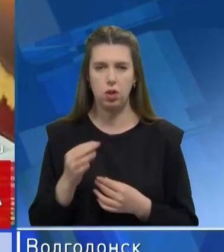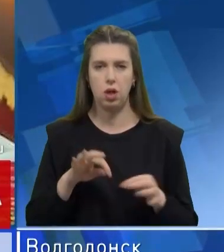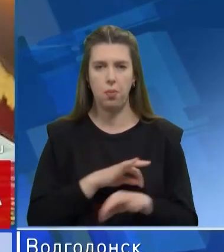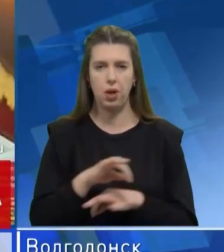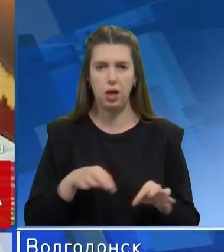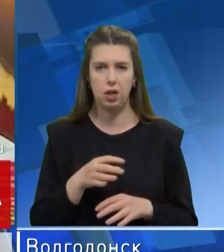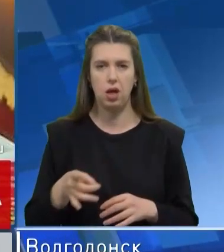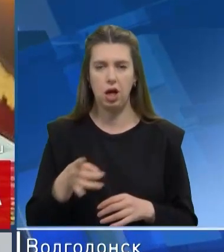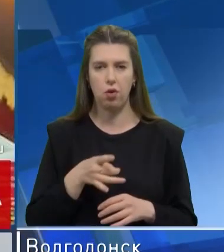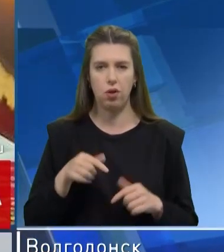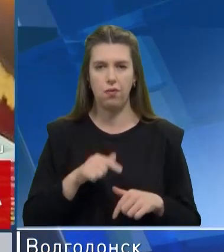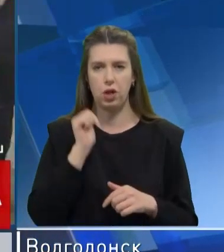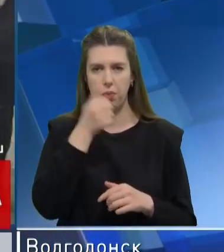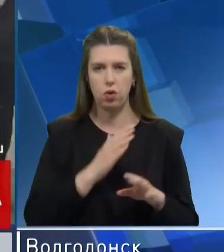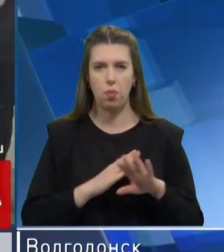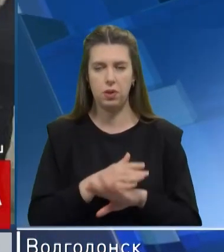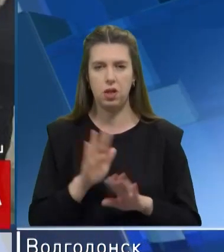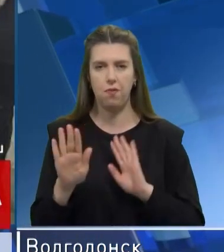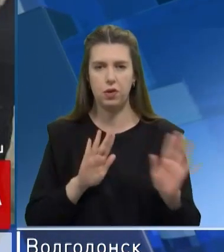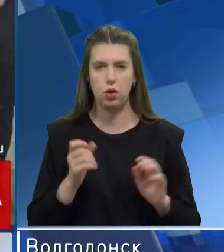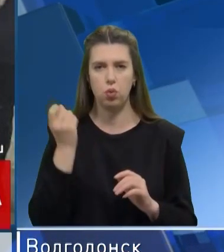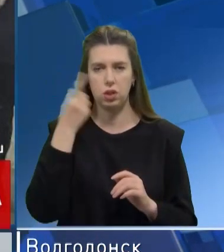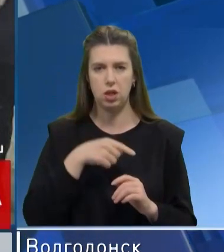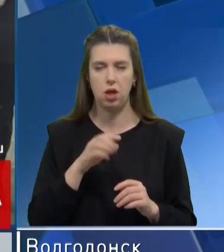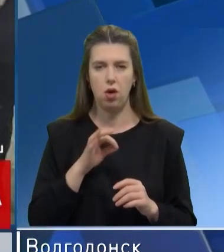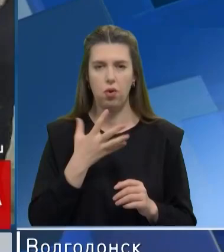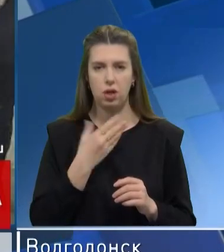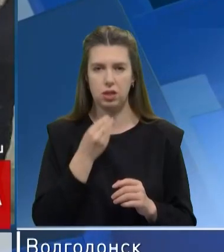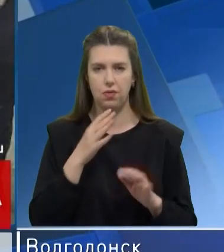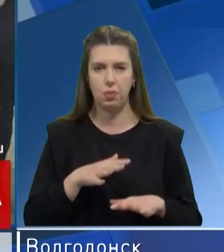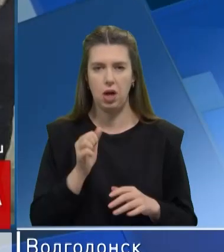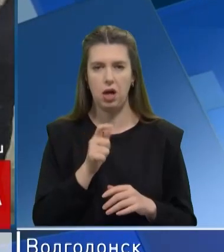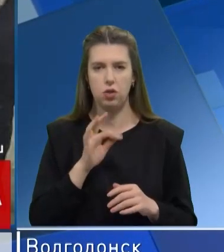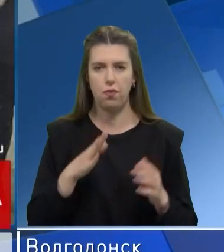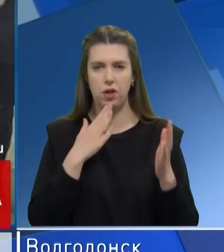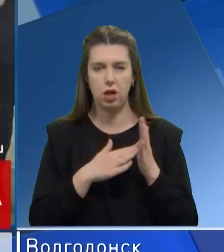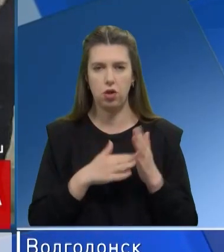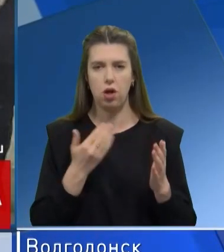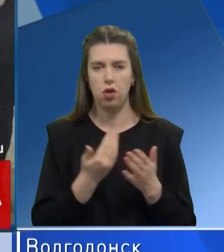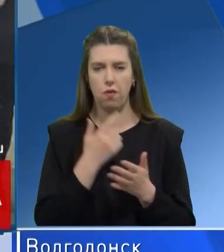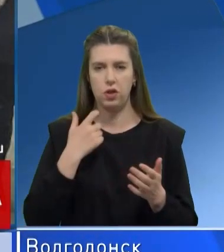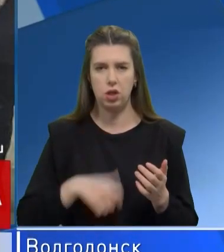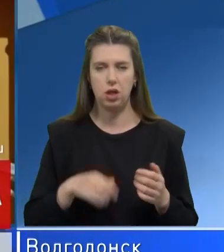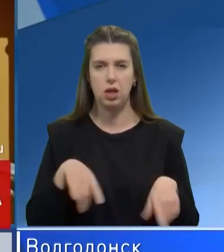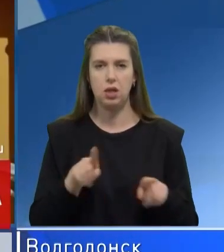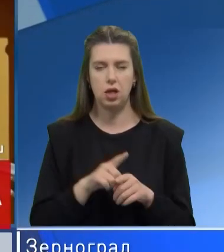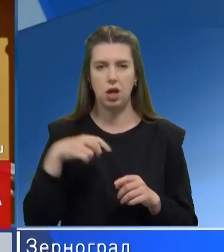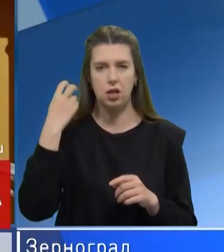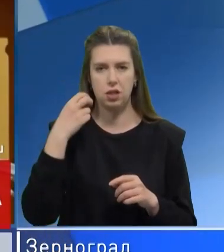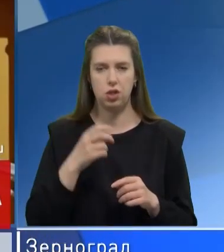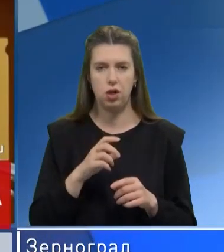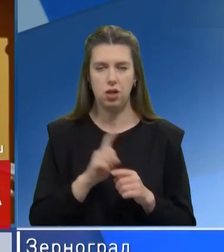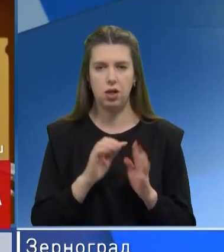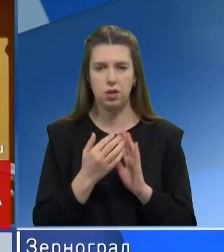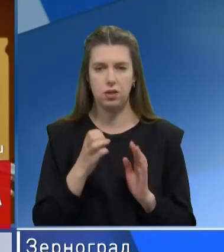проекты региона. В этом году посетители выставки узнают о достопримечательностях Азова, Таганрога, Новочеркасска, а также казачьих